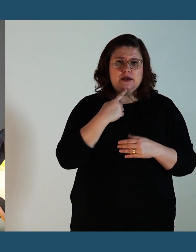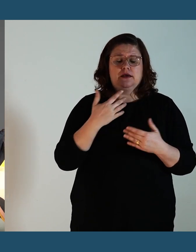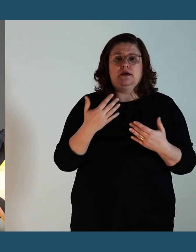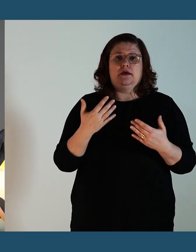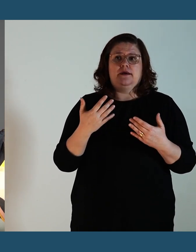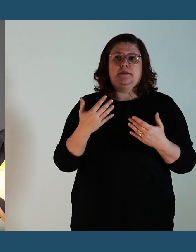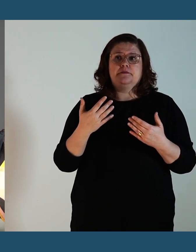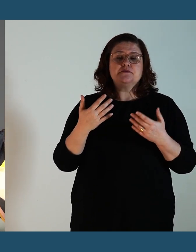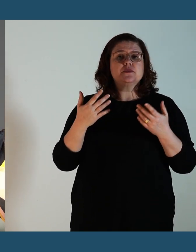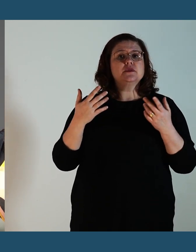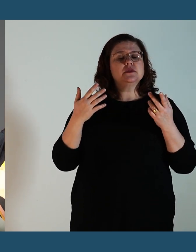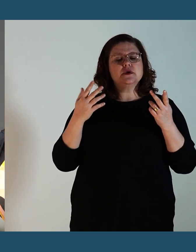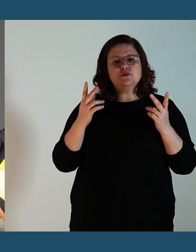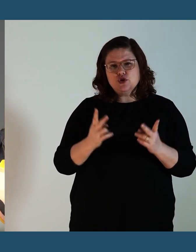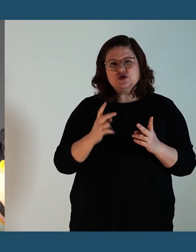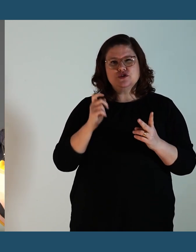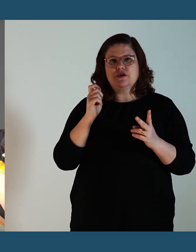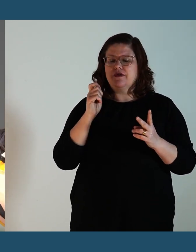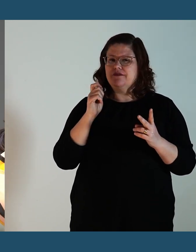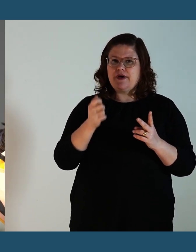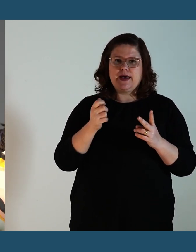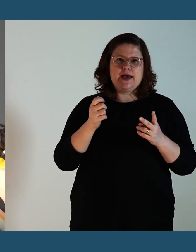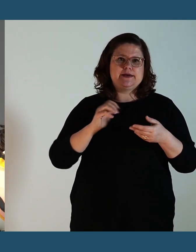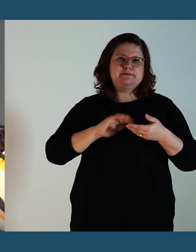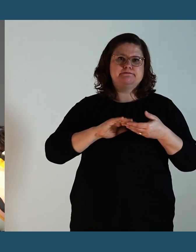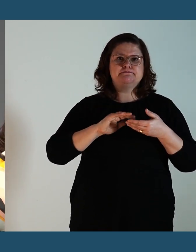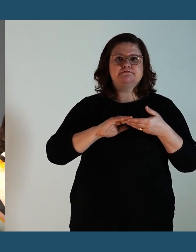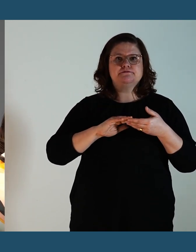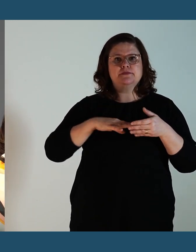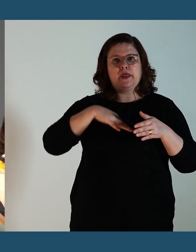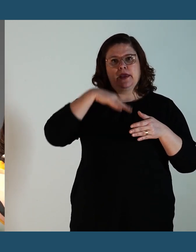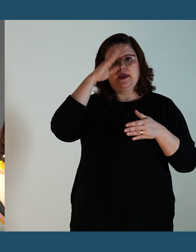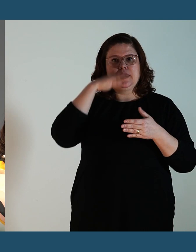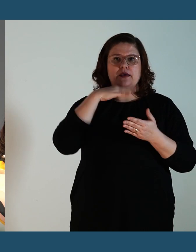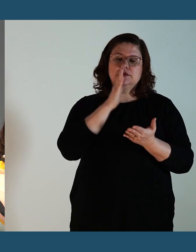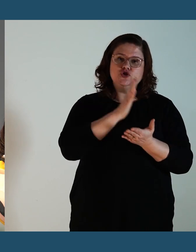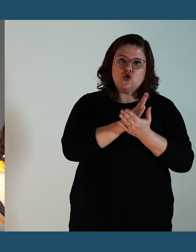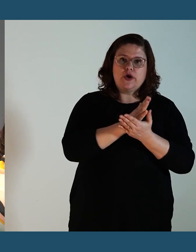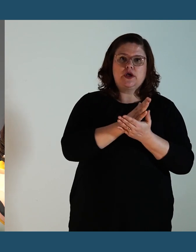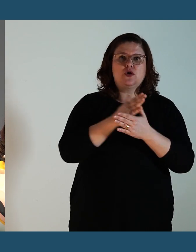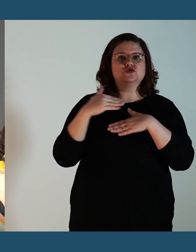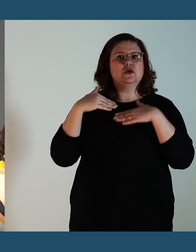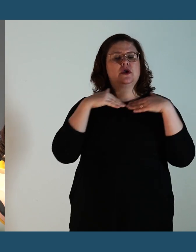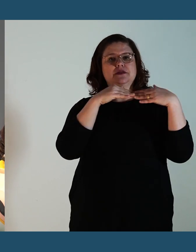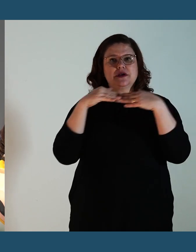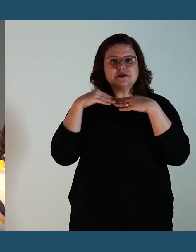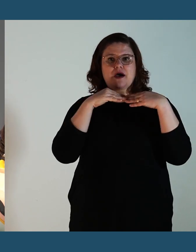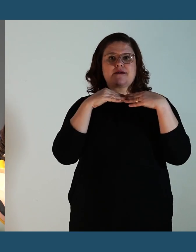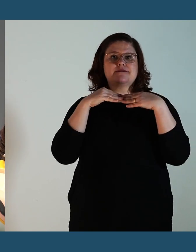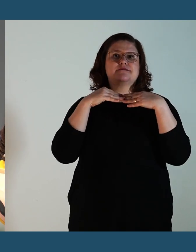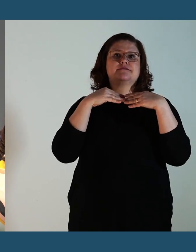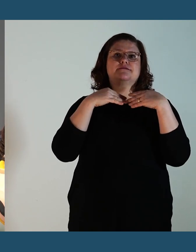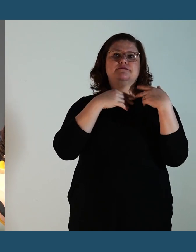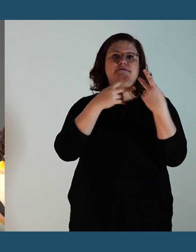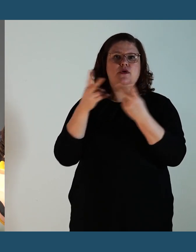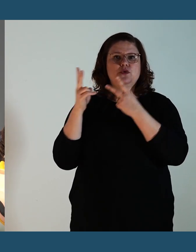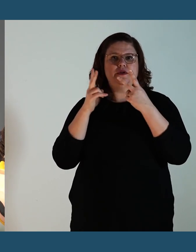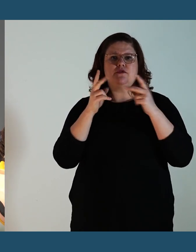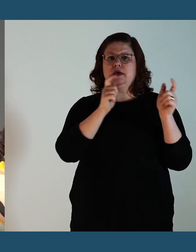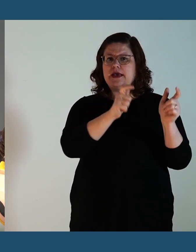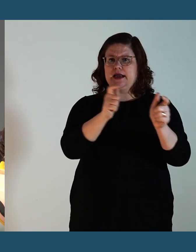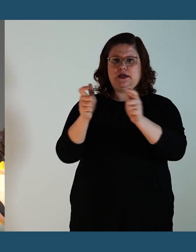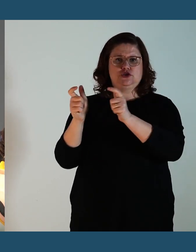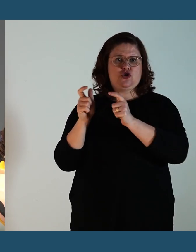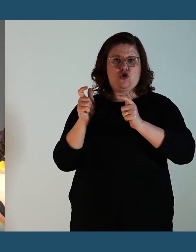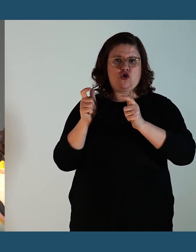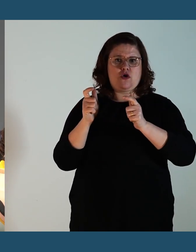Muutenkin todella vähän on tällaista niin kuin ihmisoikeus ja tasa-arvoa ja yhdenvertaisuutta ajavien